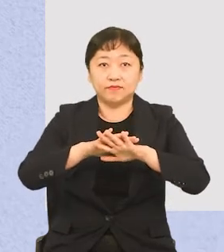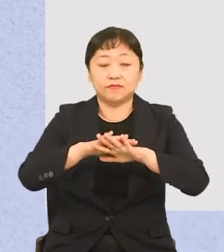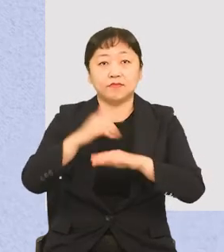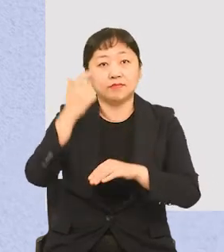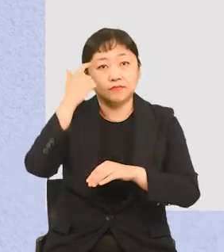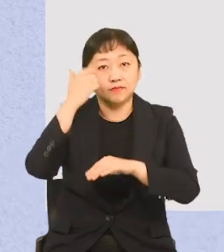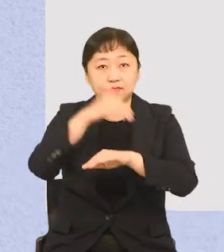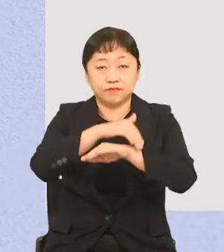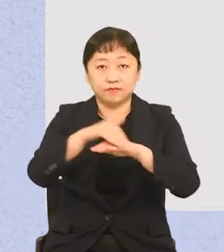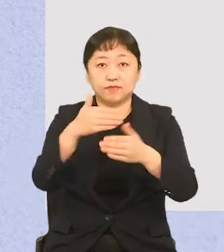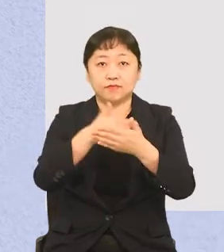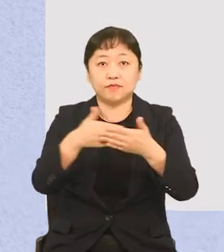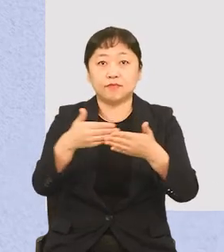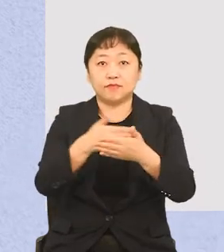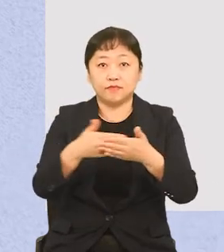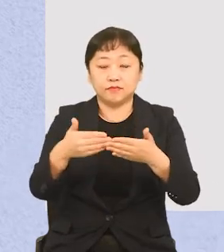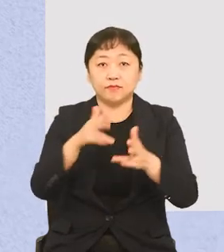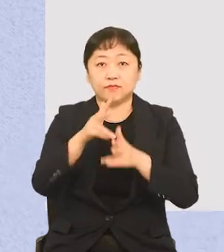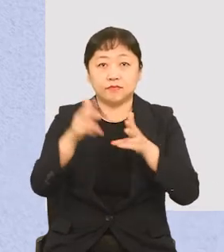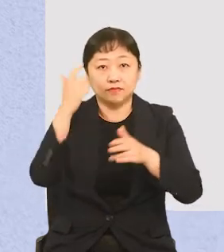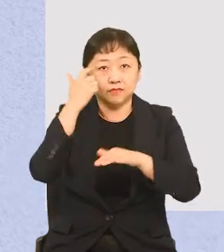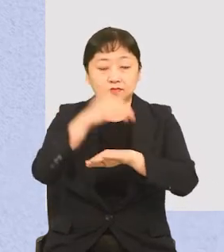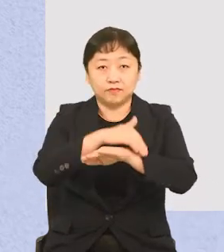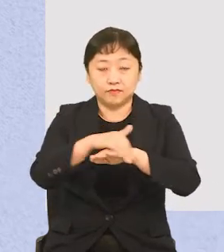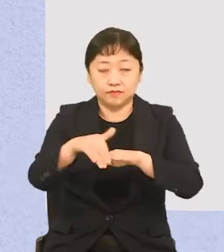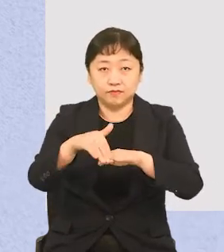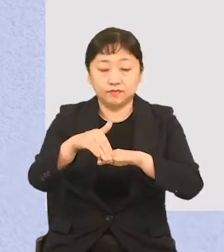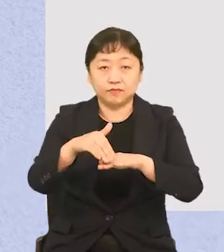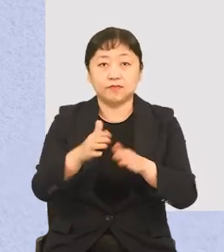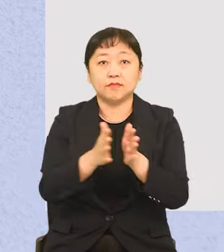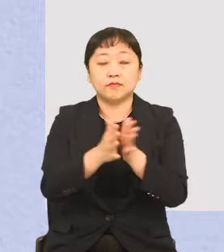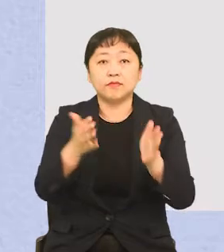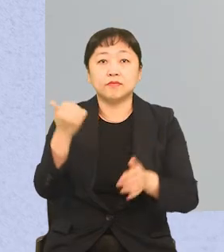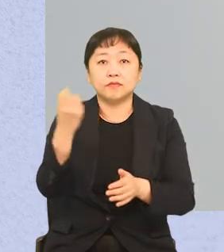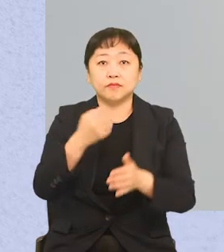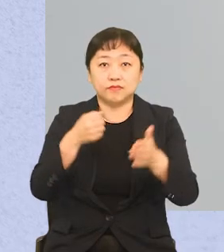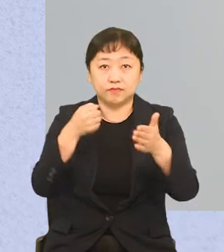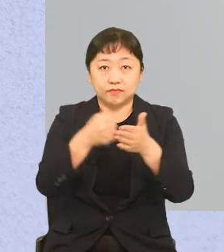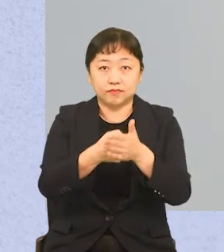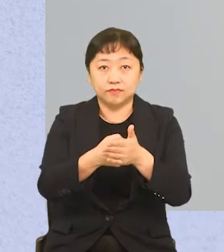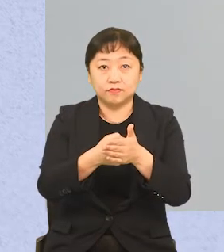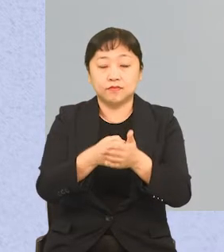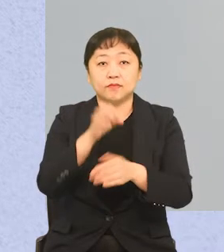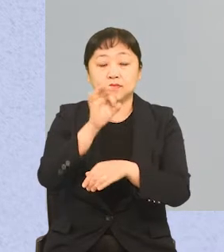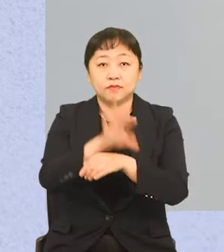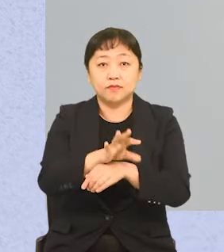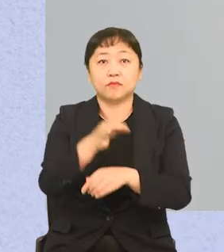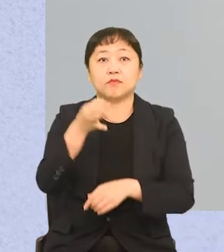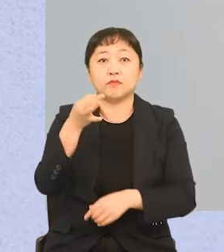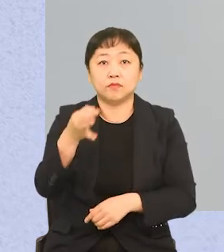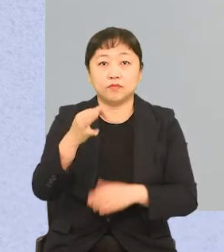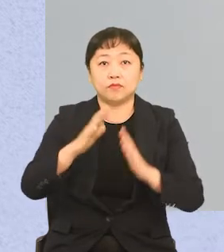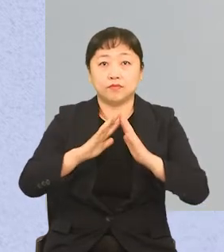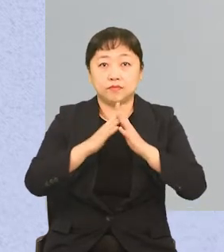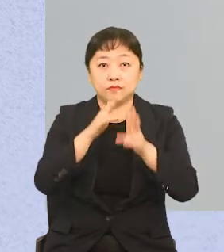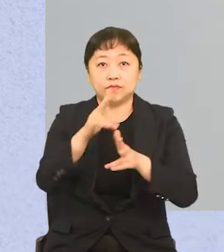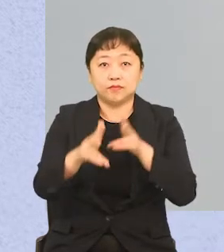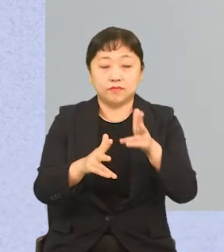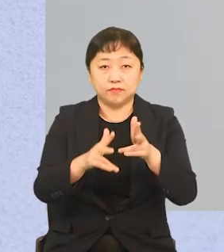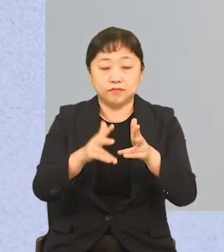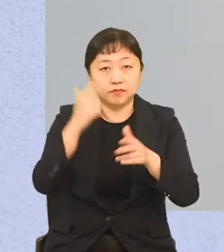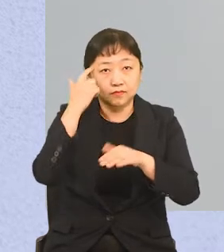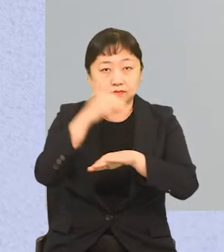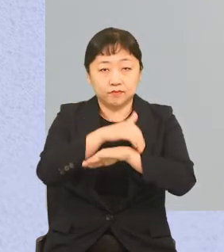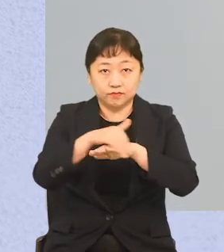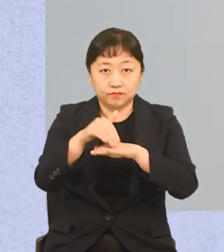제시하는 아파트 배치 및 구조 등 계획 도면은 사업 계획 안이고 동호수 지정 및 분양 가격 또한 주택 건설 사업